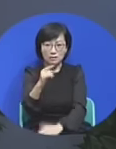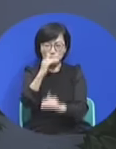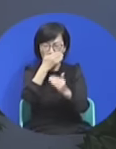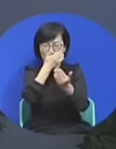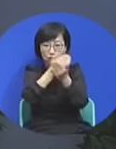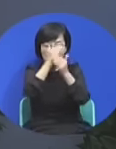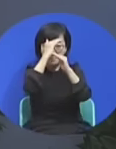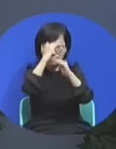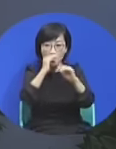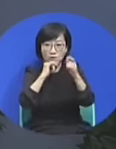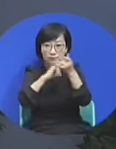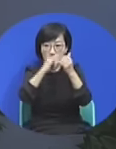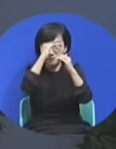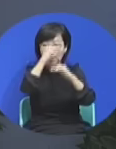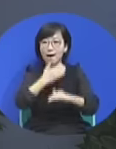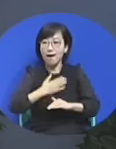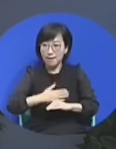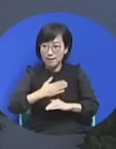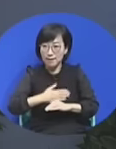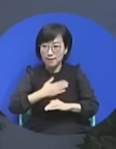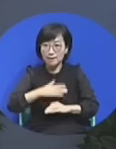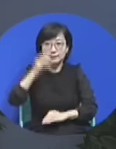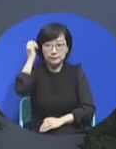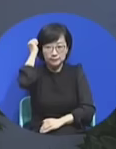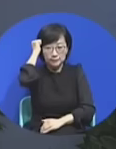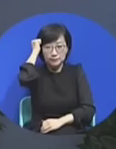She knew this mystery. 그것을